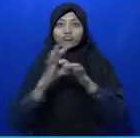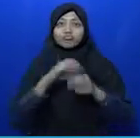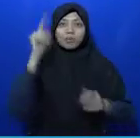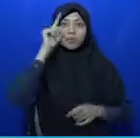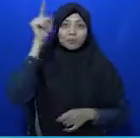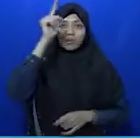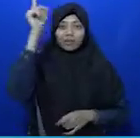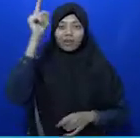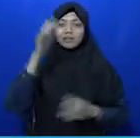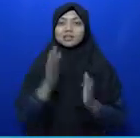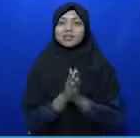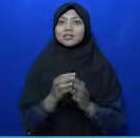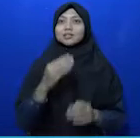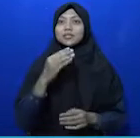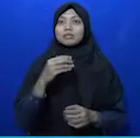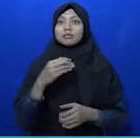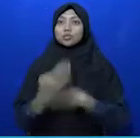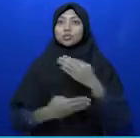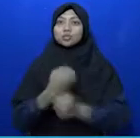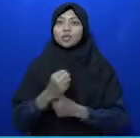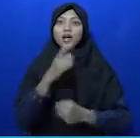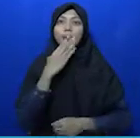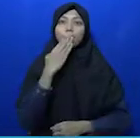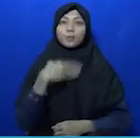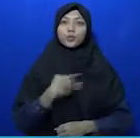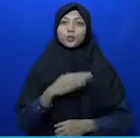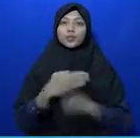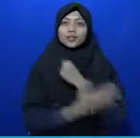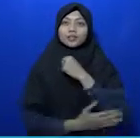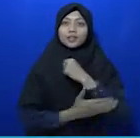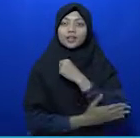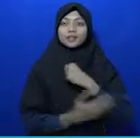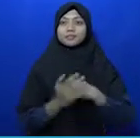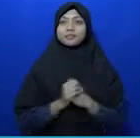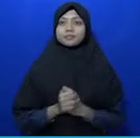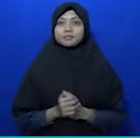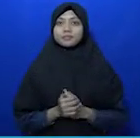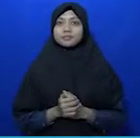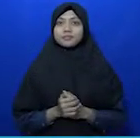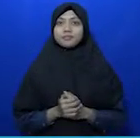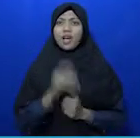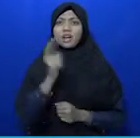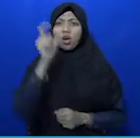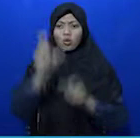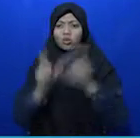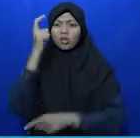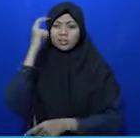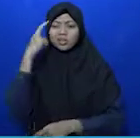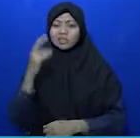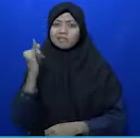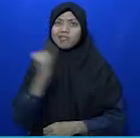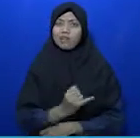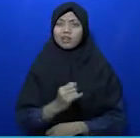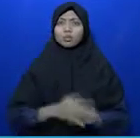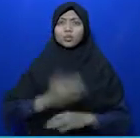korporat, termasuk BUMN-nya. Mestinya ada juga pemikiran out of the box ya. Pada saat Freeport